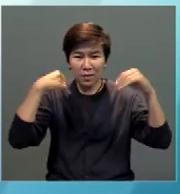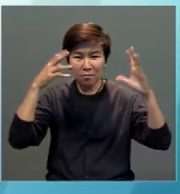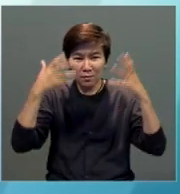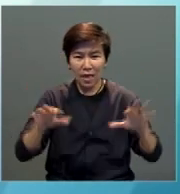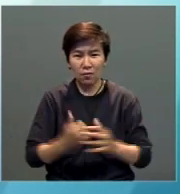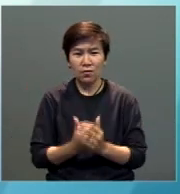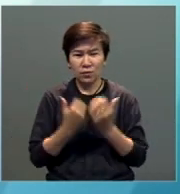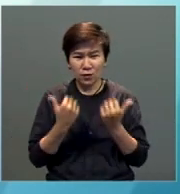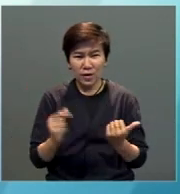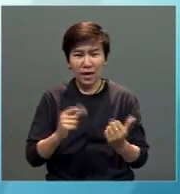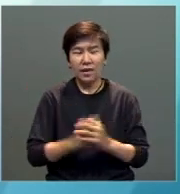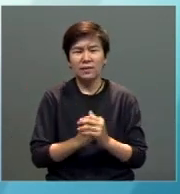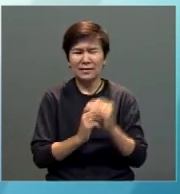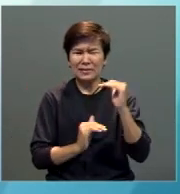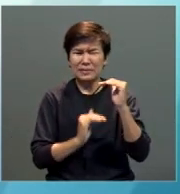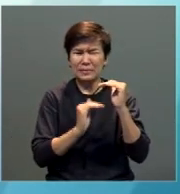2,000